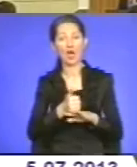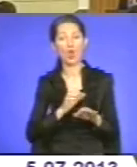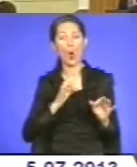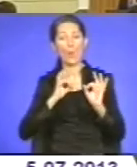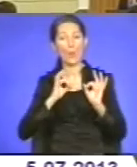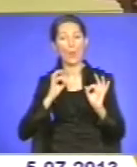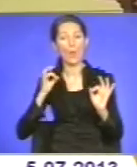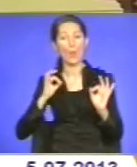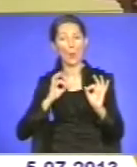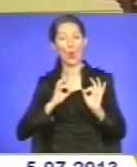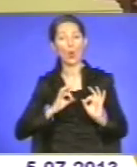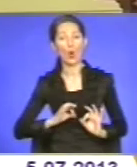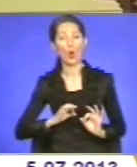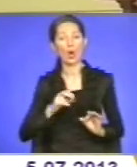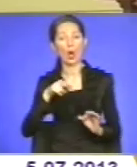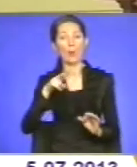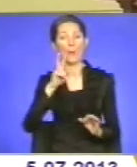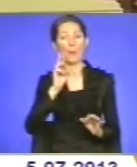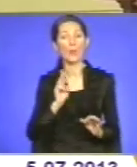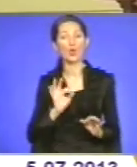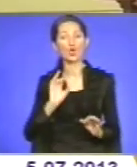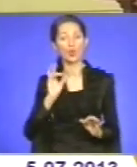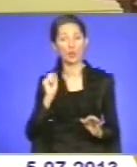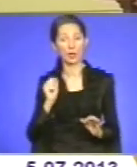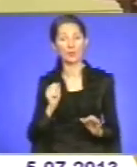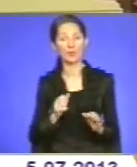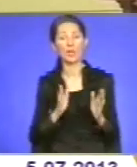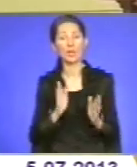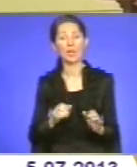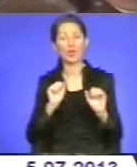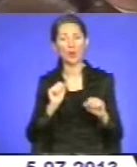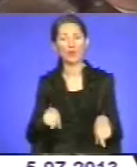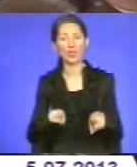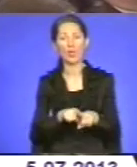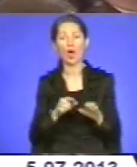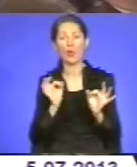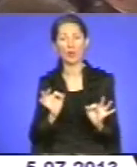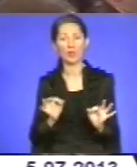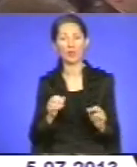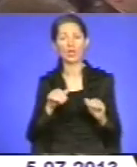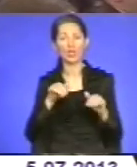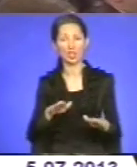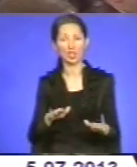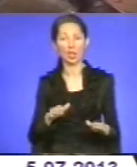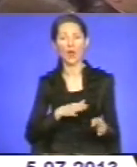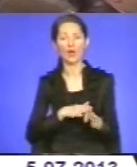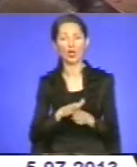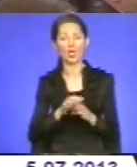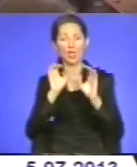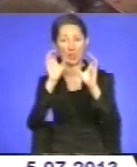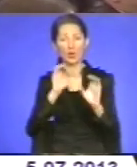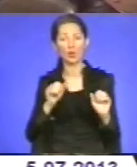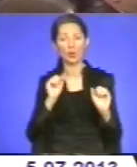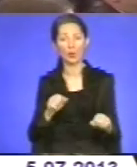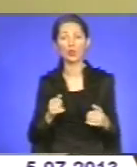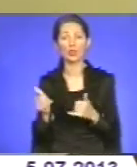Повага до суду залежить від самих суддів. Лише правові та об'єктивні рішення, неухильне дотримання вимог закону можуть забезпечити авторитет суду